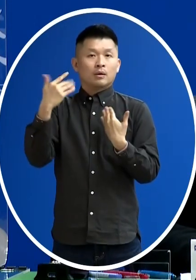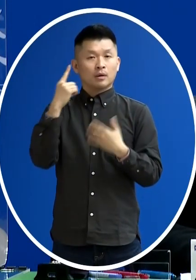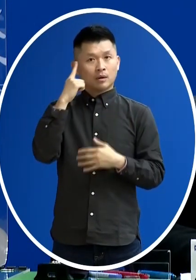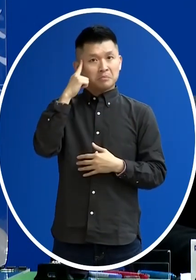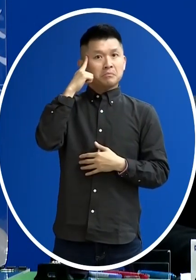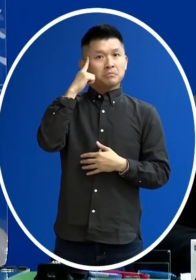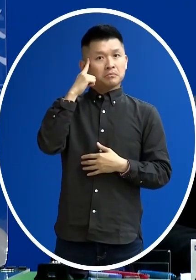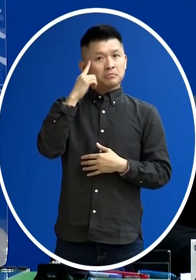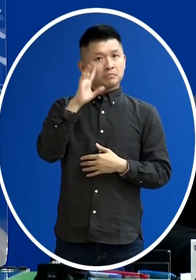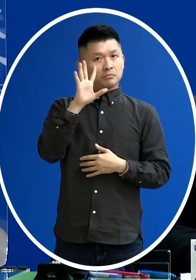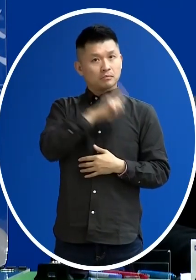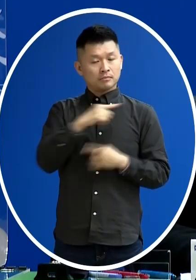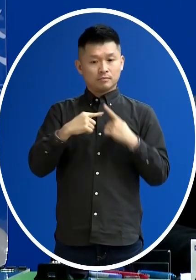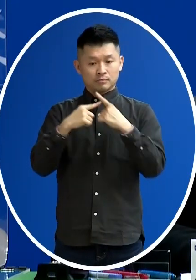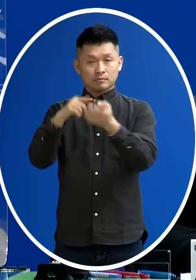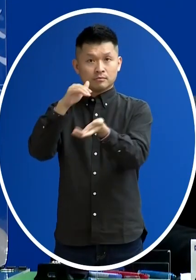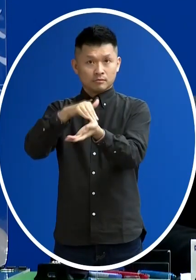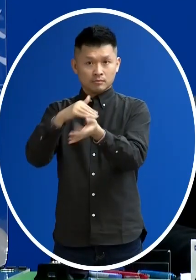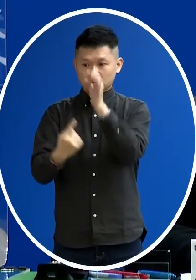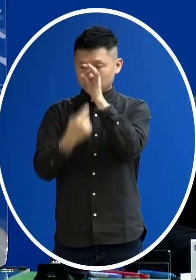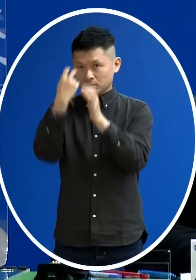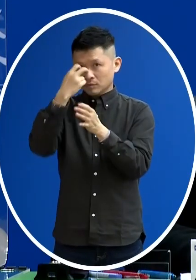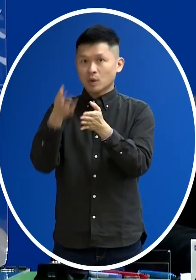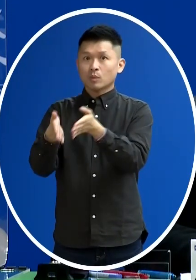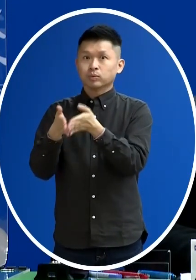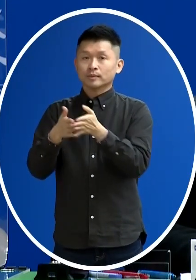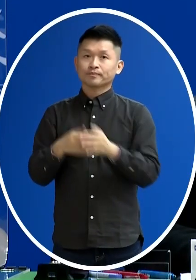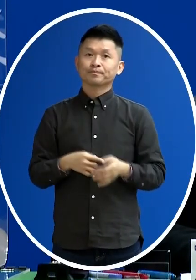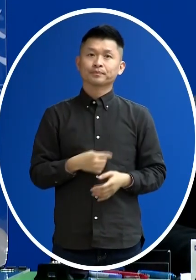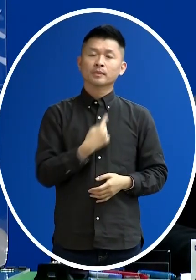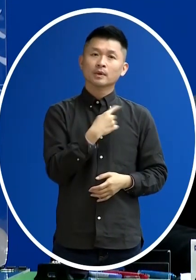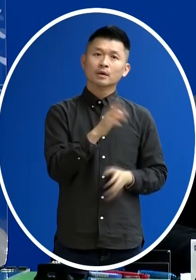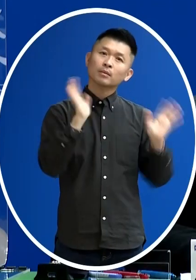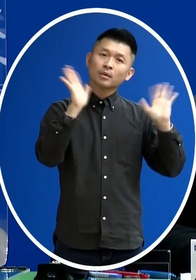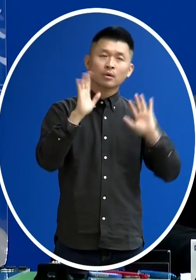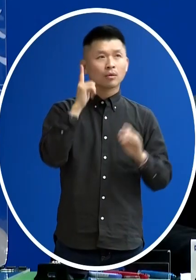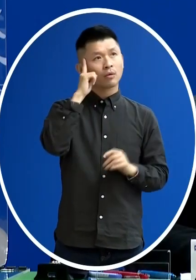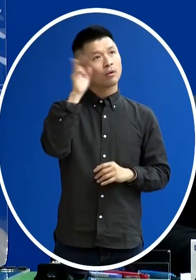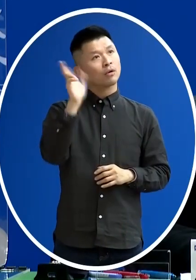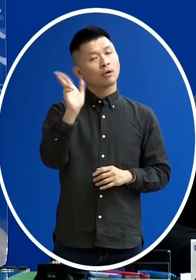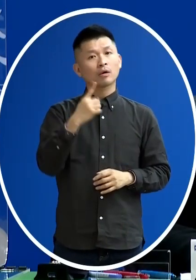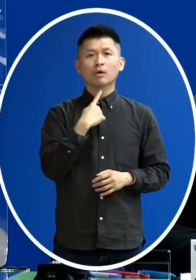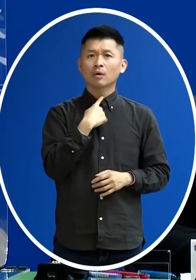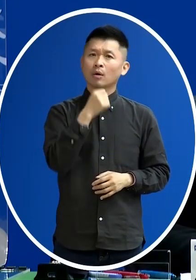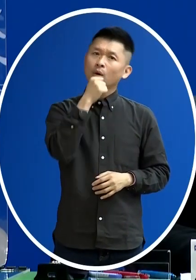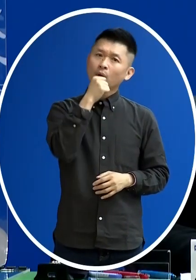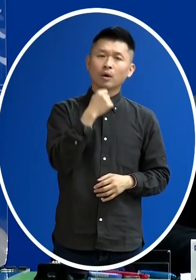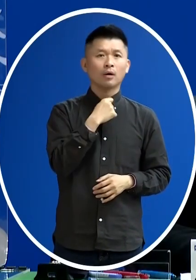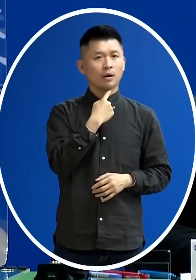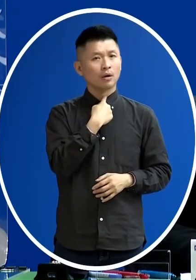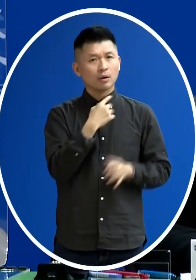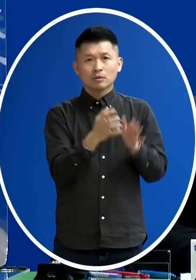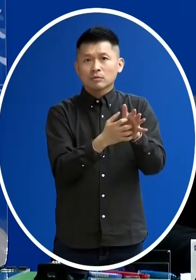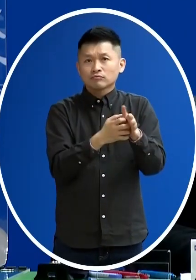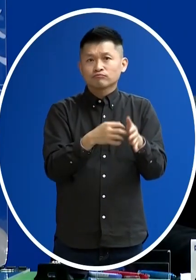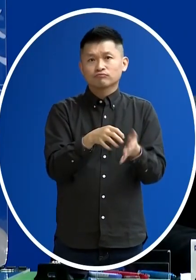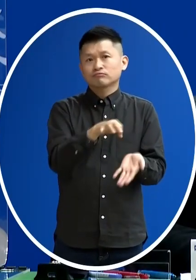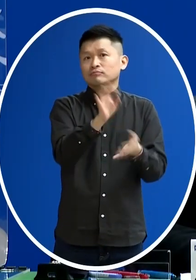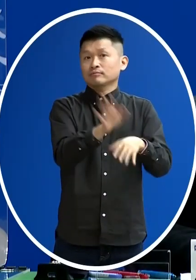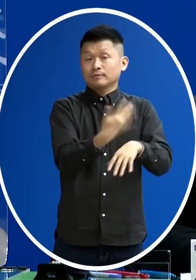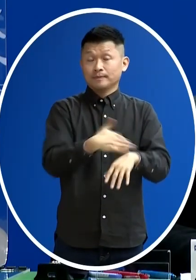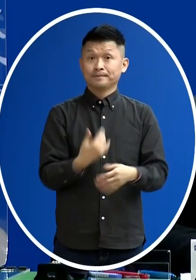有这个需要去采检或就医所以喉咙比较不会说小朋友主动提出说喉咙痛、喉咙痒这些。那我们如果